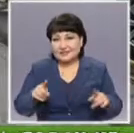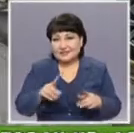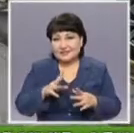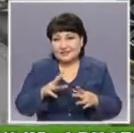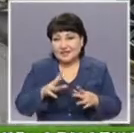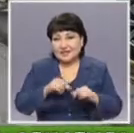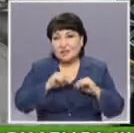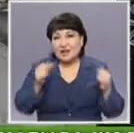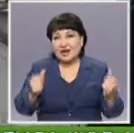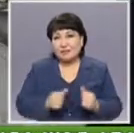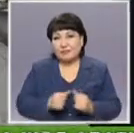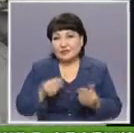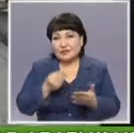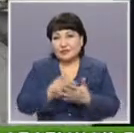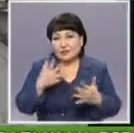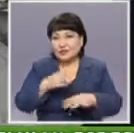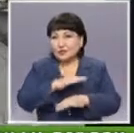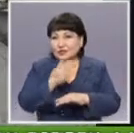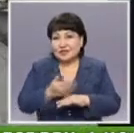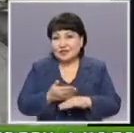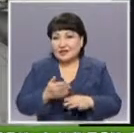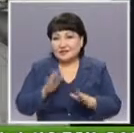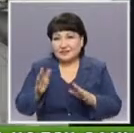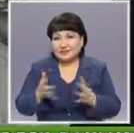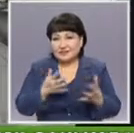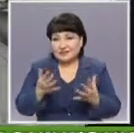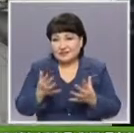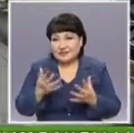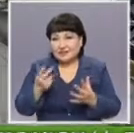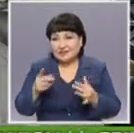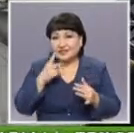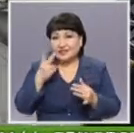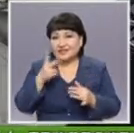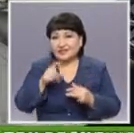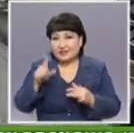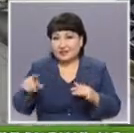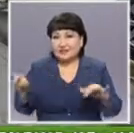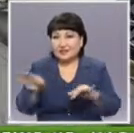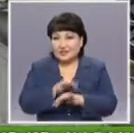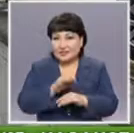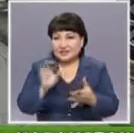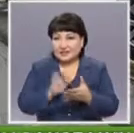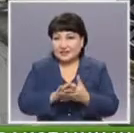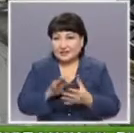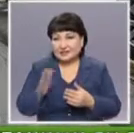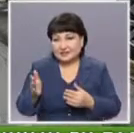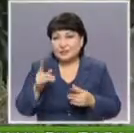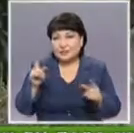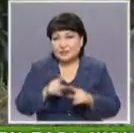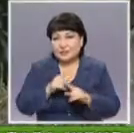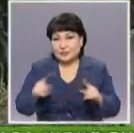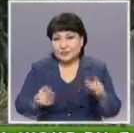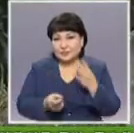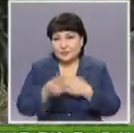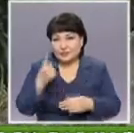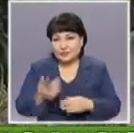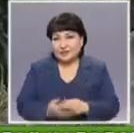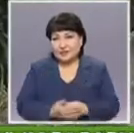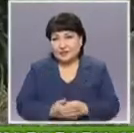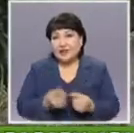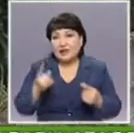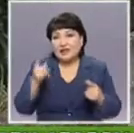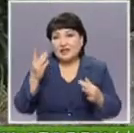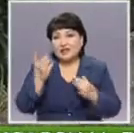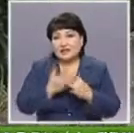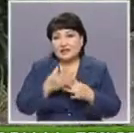жастың табыстырған жүрегін деп, сол әнді айтып, Мұрат ағамызбенен Сәбираға арналған той жыры солай дүниеге келген екен. Жарты ғасыр уақыт